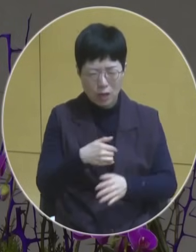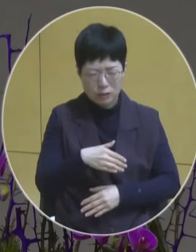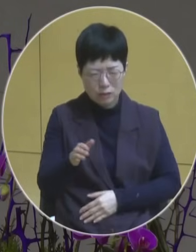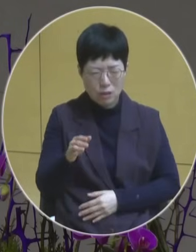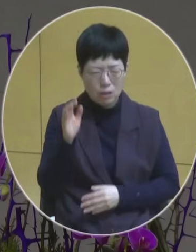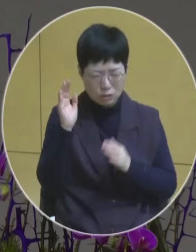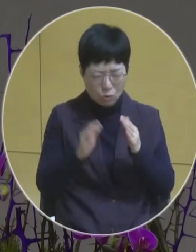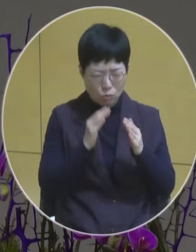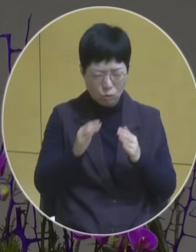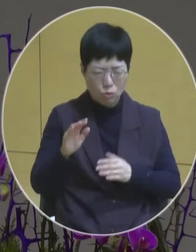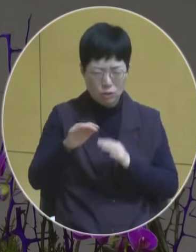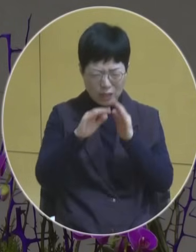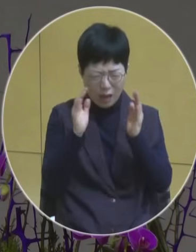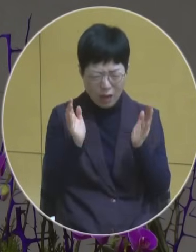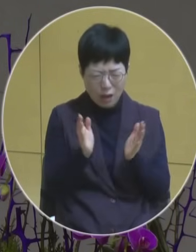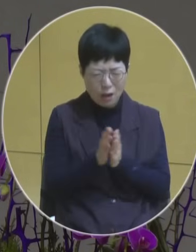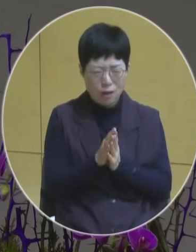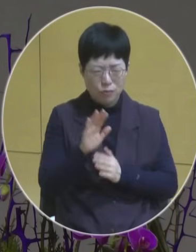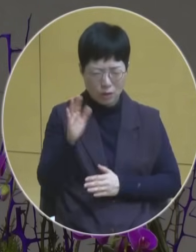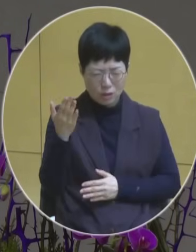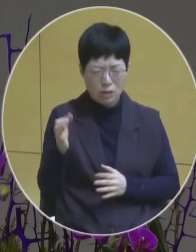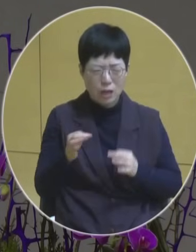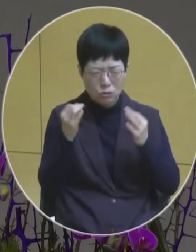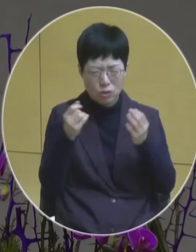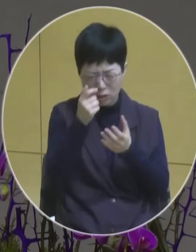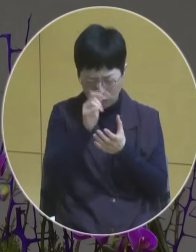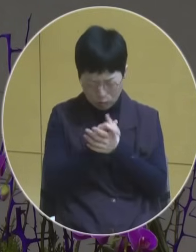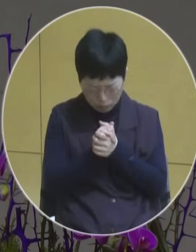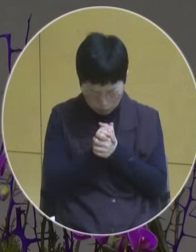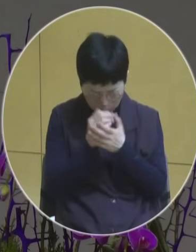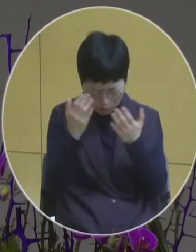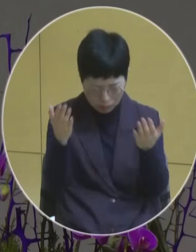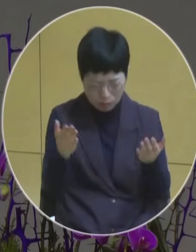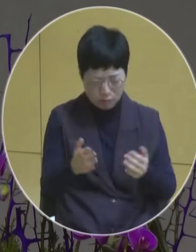우리 성도들 다 될 수 있기를 간절히 기도합니다.